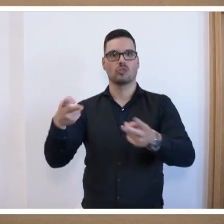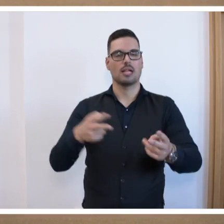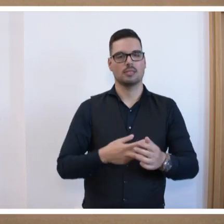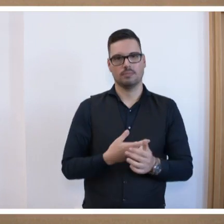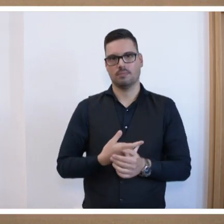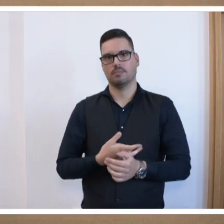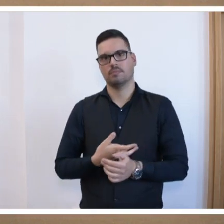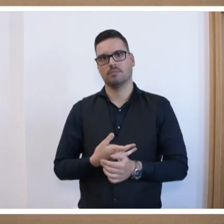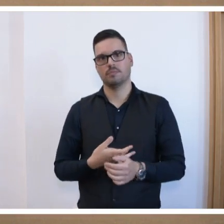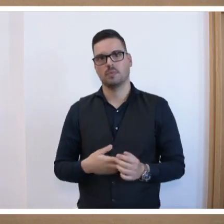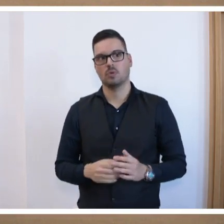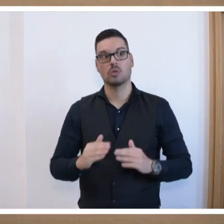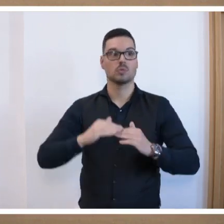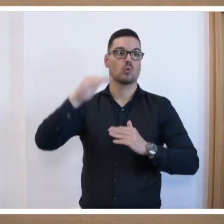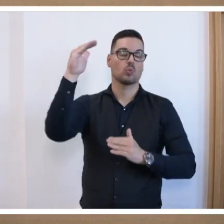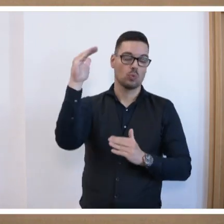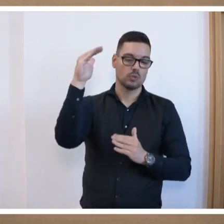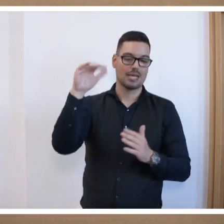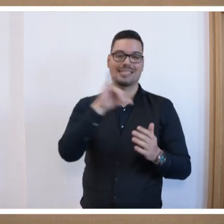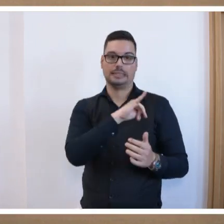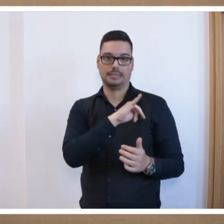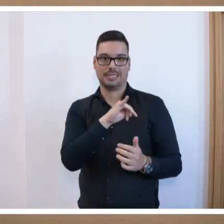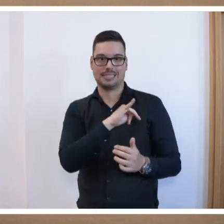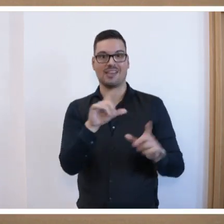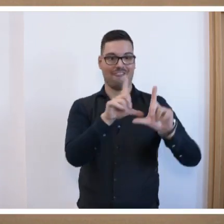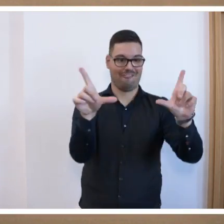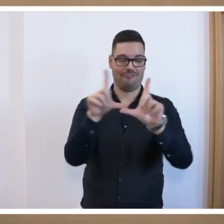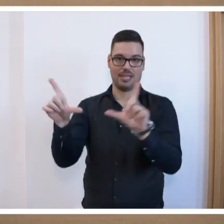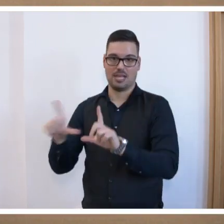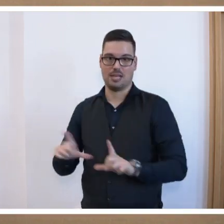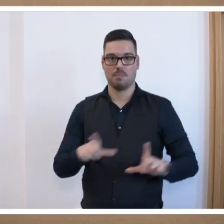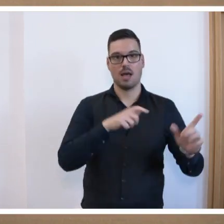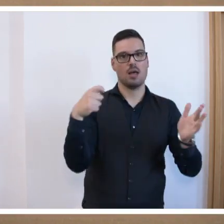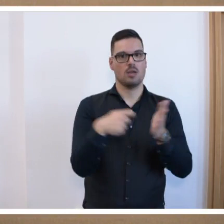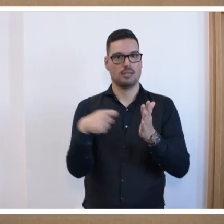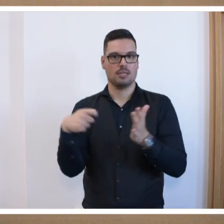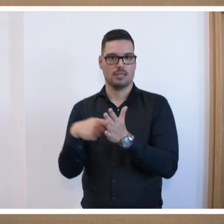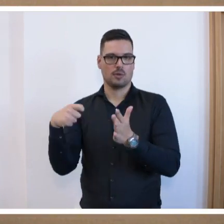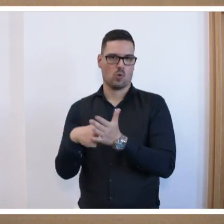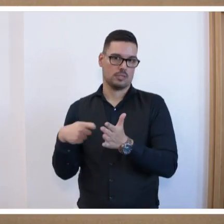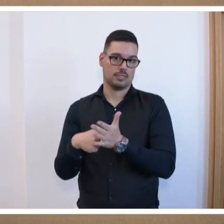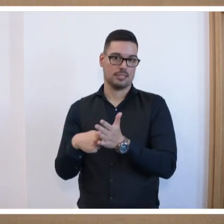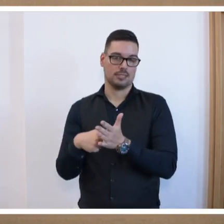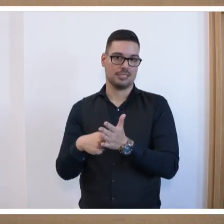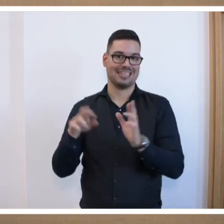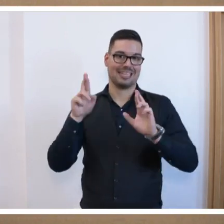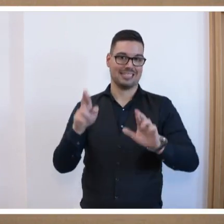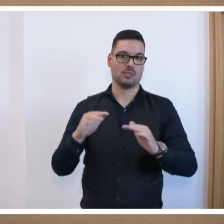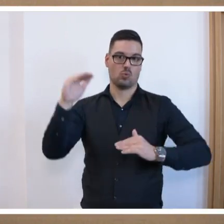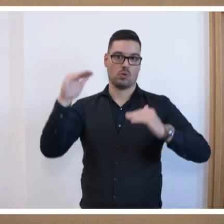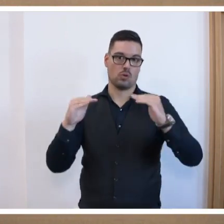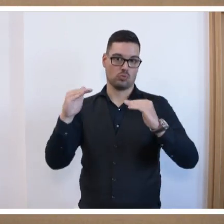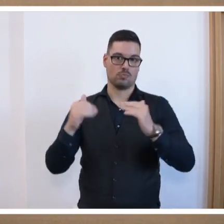betragen. Umso größer natürlich das Interesse gewisser Unternehmen, diese Kosten und das damit verbundene Kostenrisiko